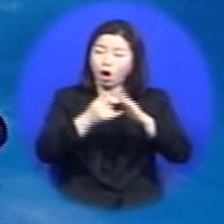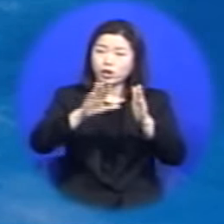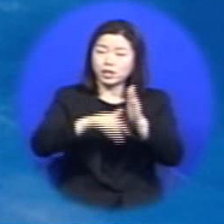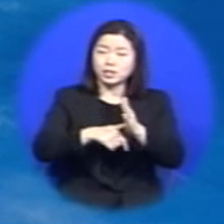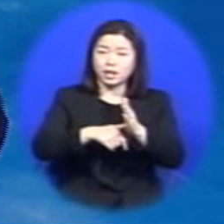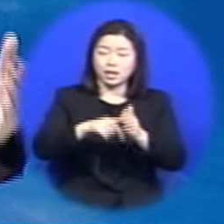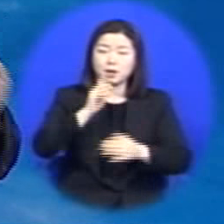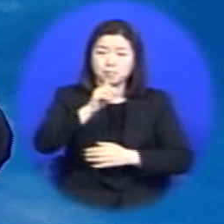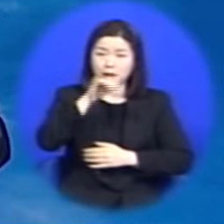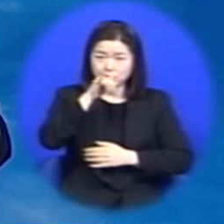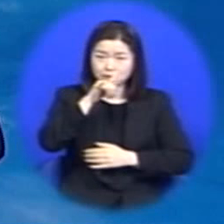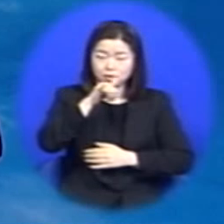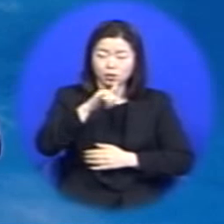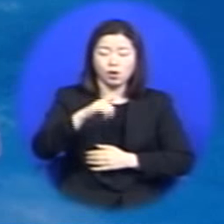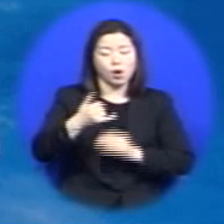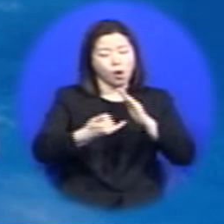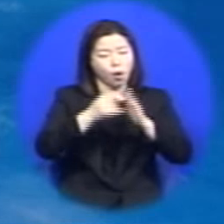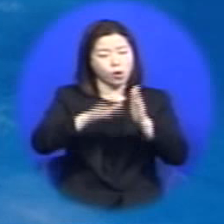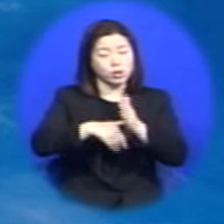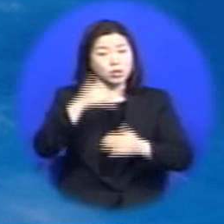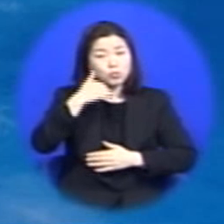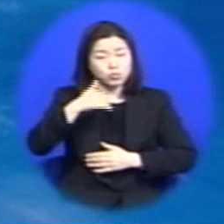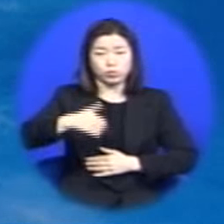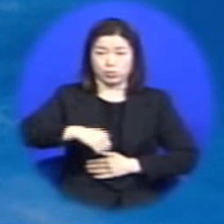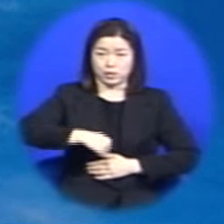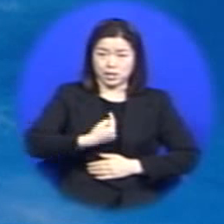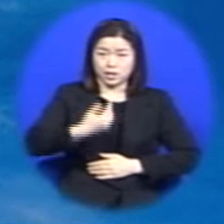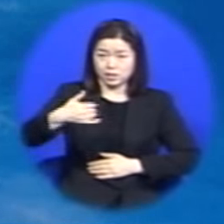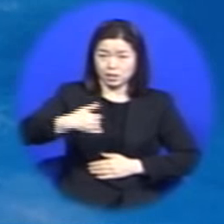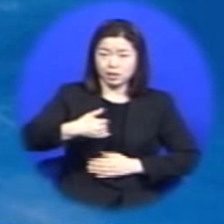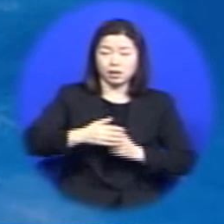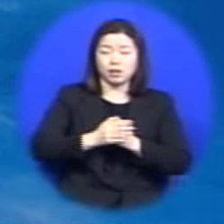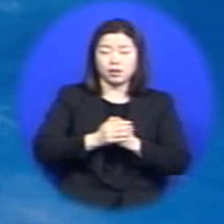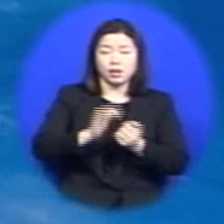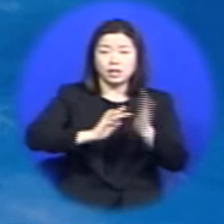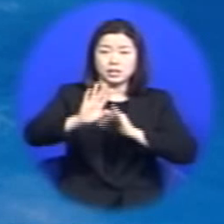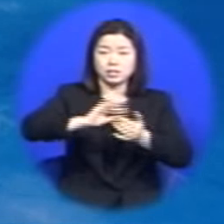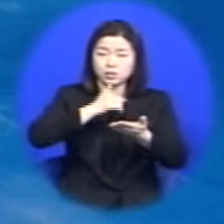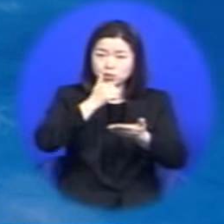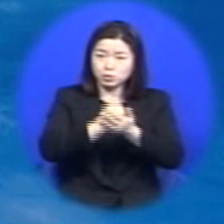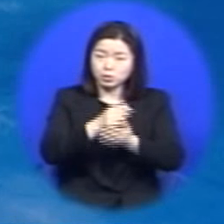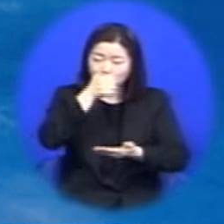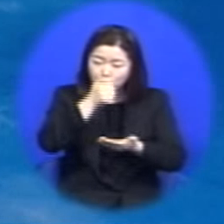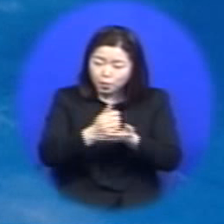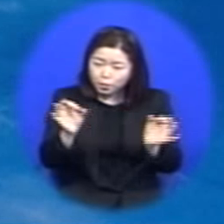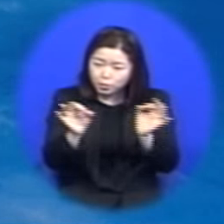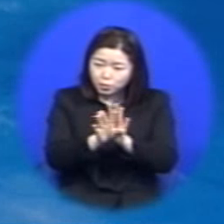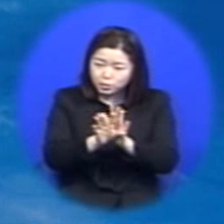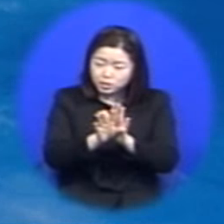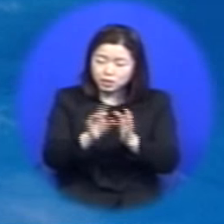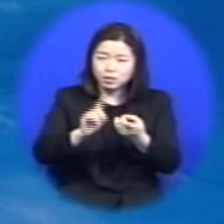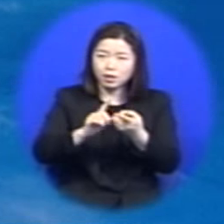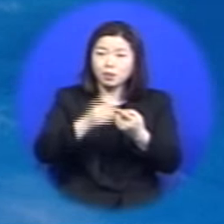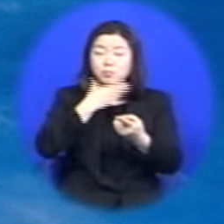때 누구도 자기에게 예수 그리스도로 인한 속죄의 복음을 가르쳐 준 적이 없대요.